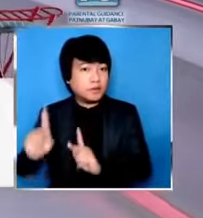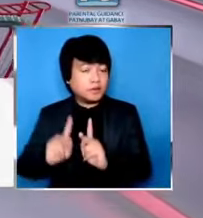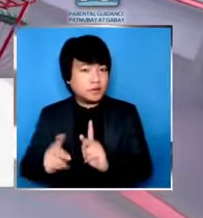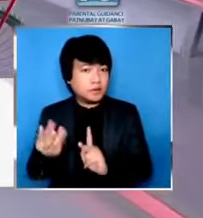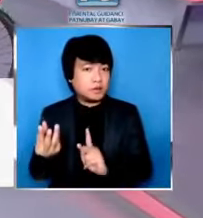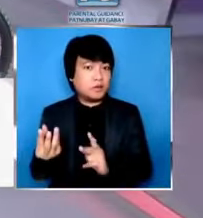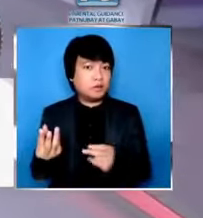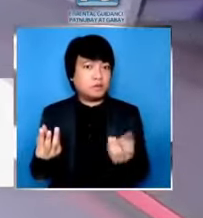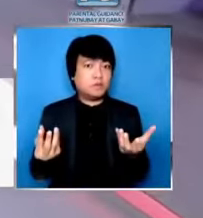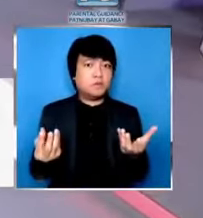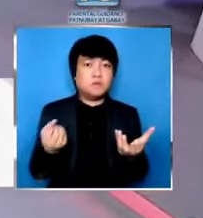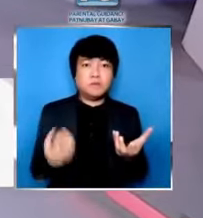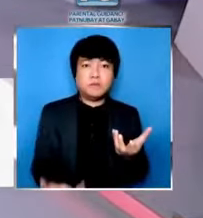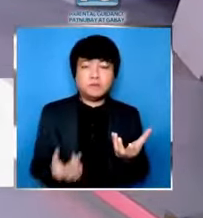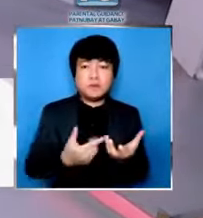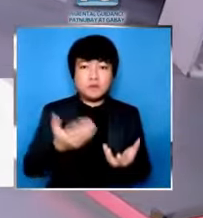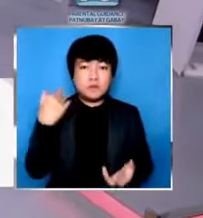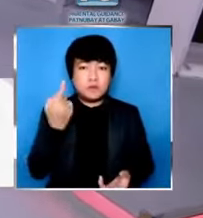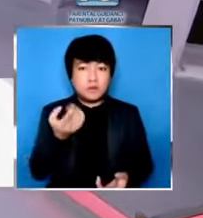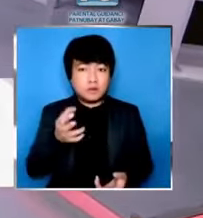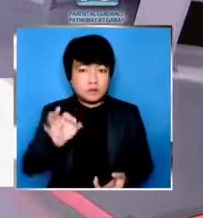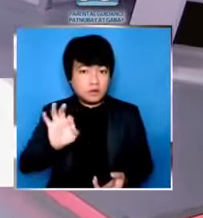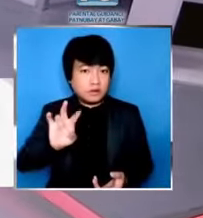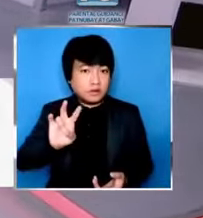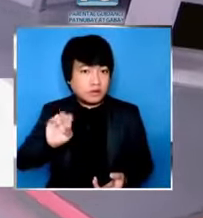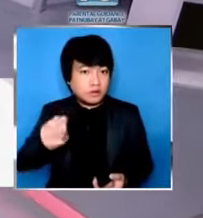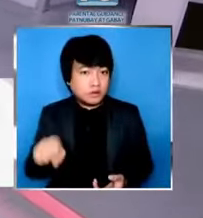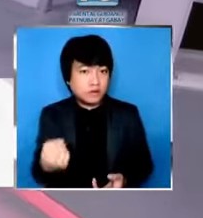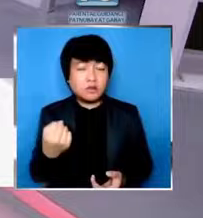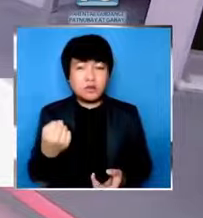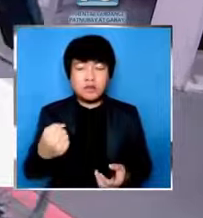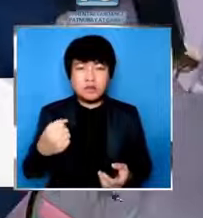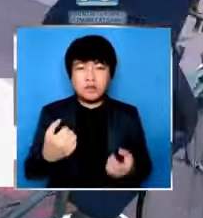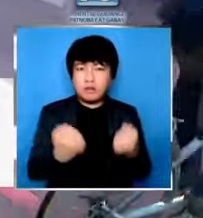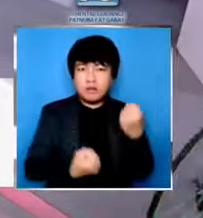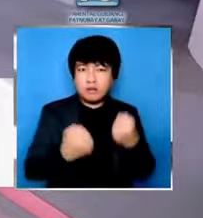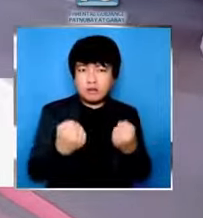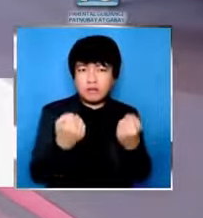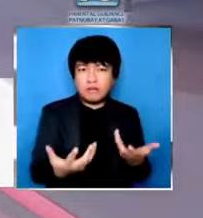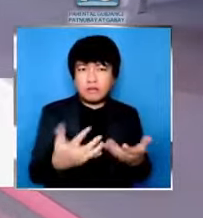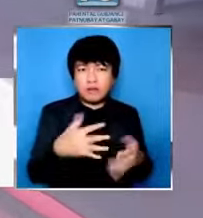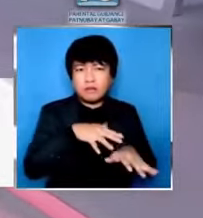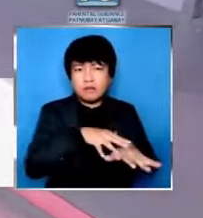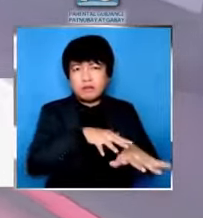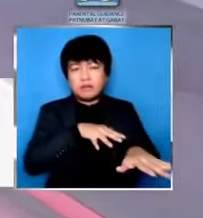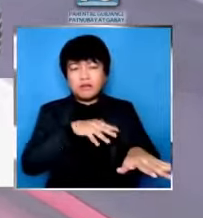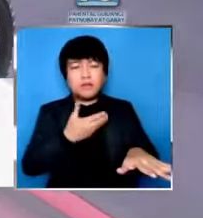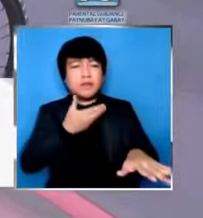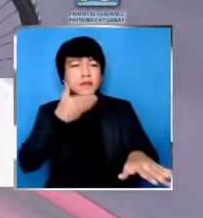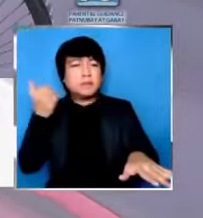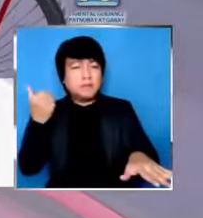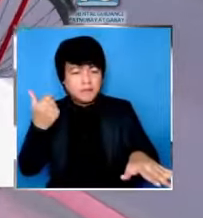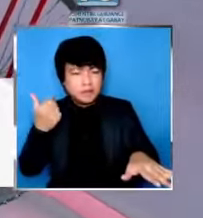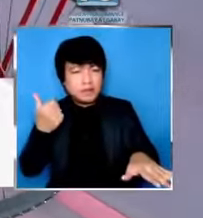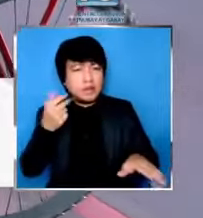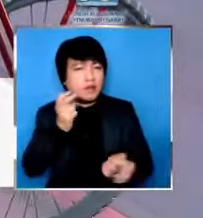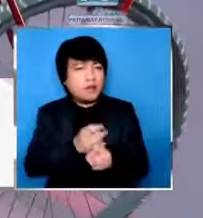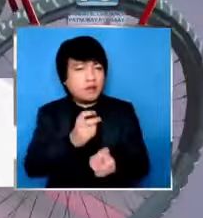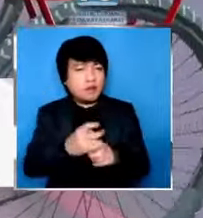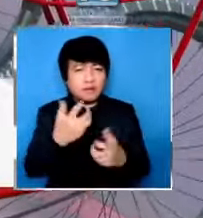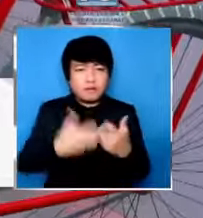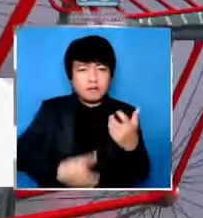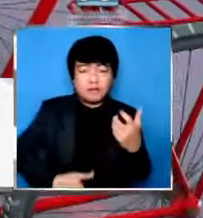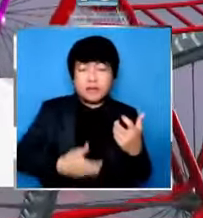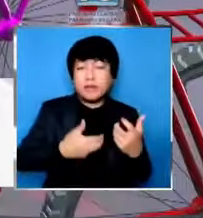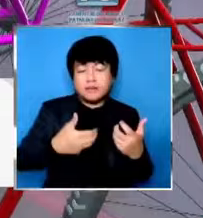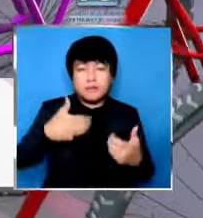nagkaroon ng mabilis sa produksyon ng sasakyan, pero dahil medieval times paggawa ang karamihan ng kalsada sa Netherlands, hindi ito naging angkop. Sa loob ng isang taon,